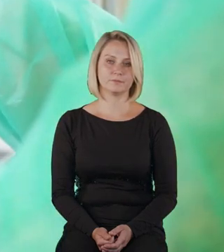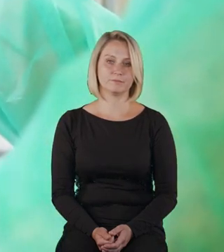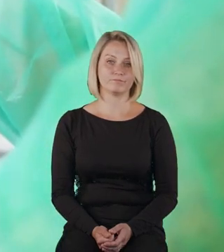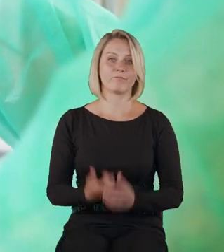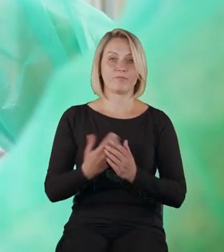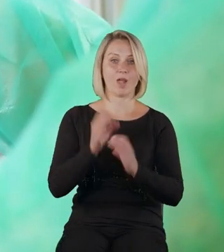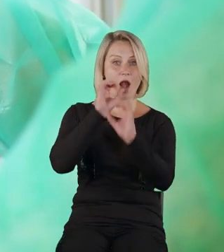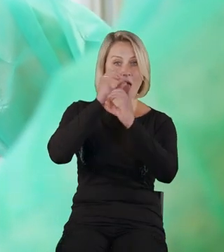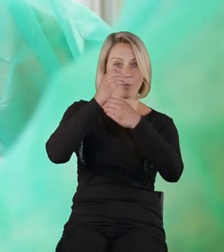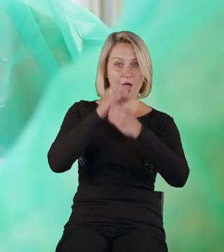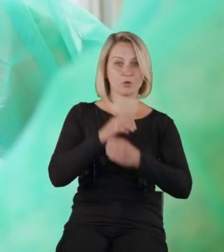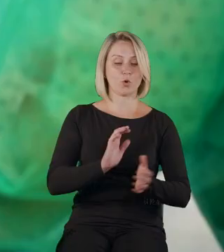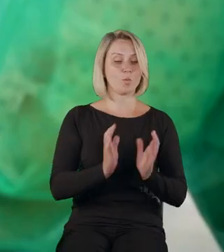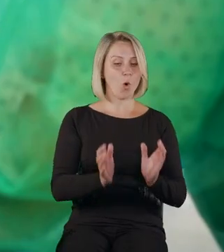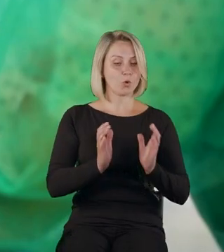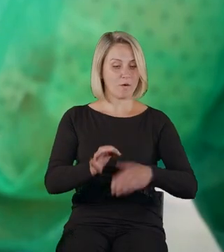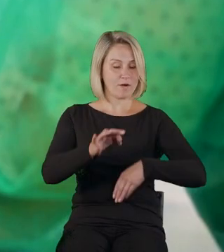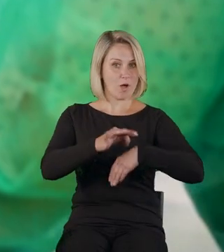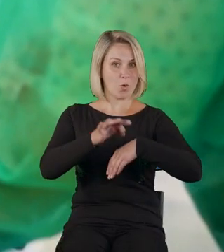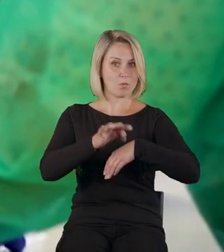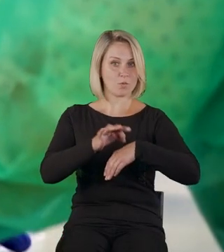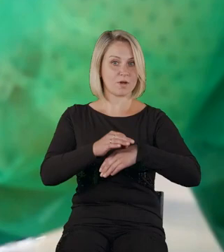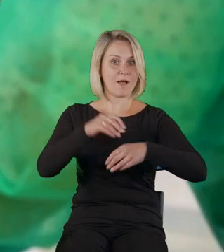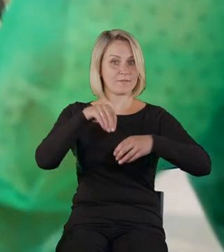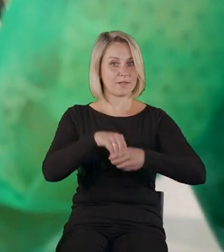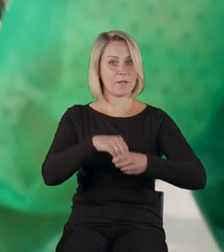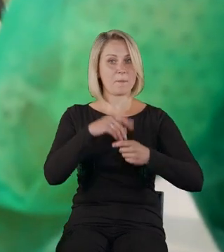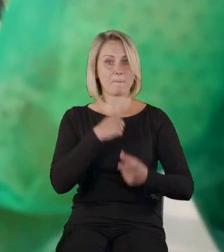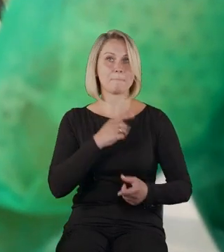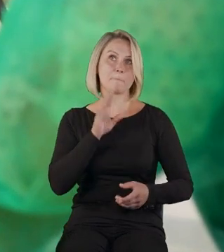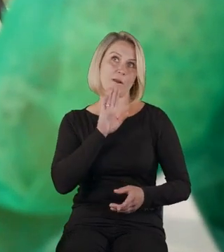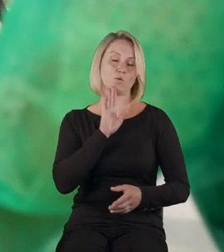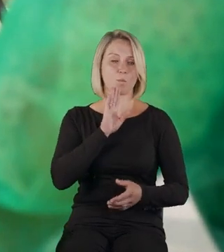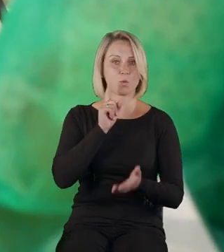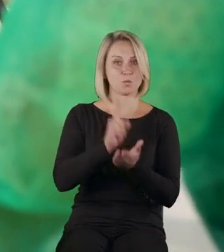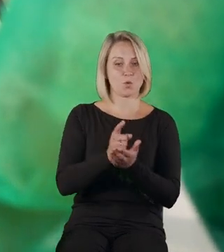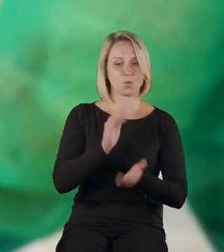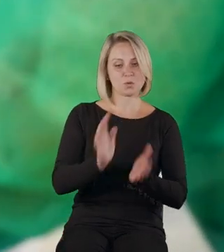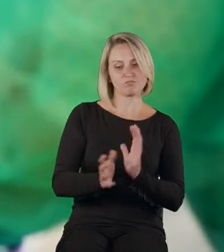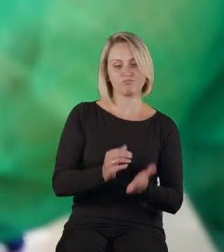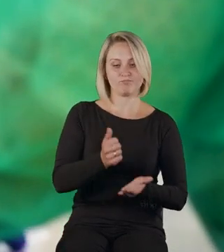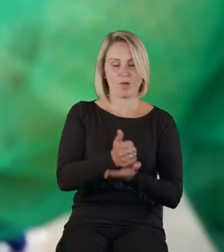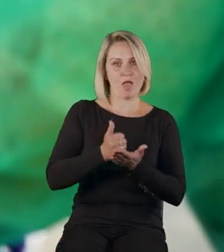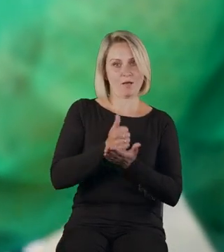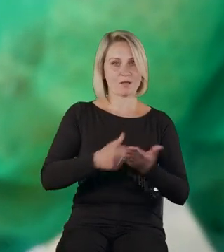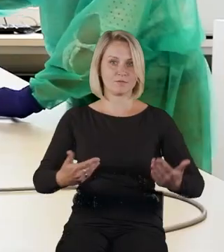W laboratorium hodowli komórek badane są potencjalne leki.